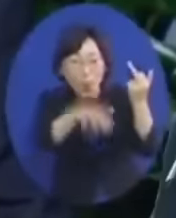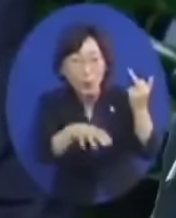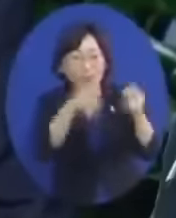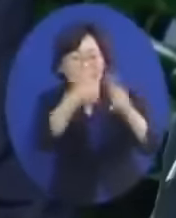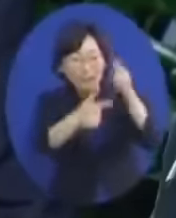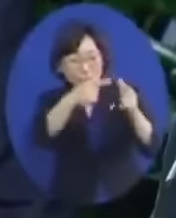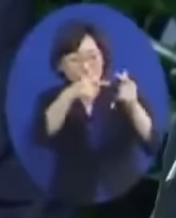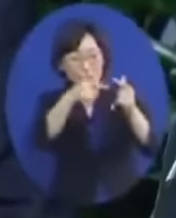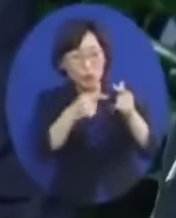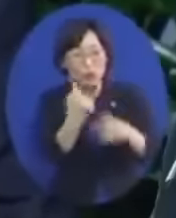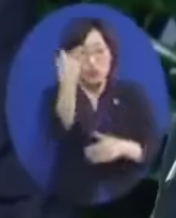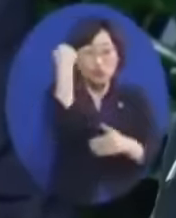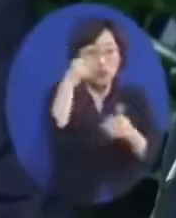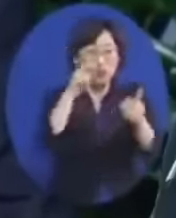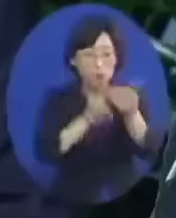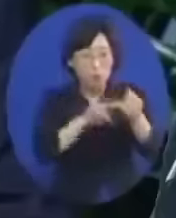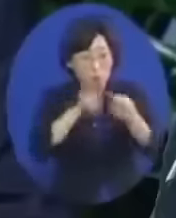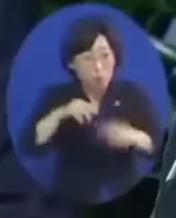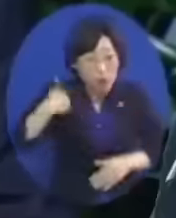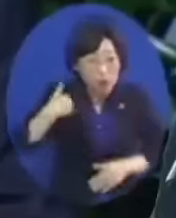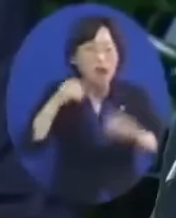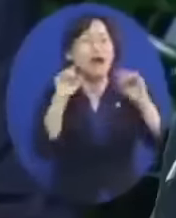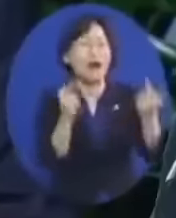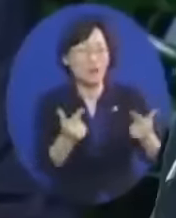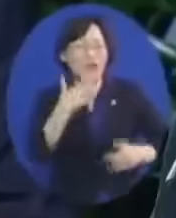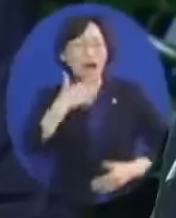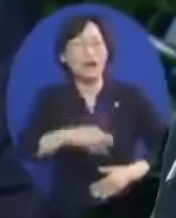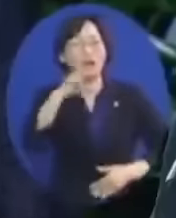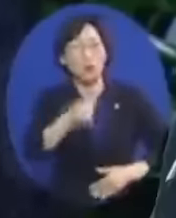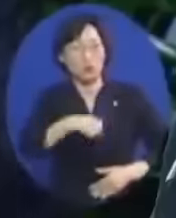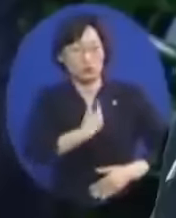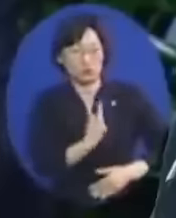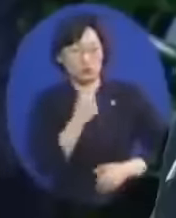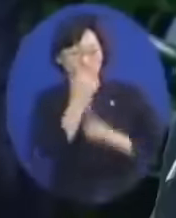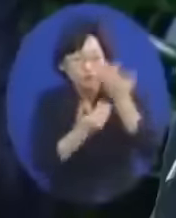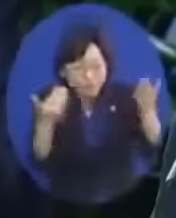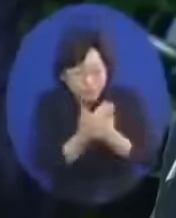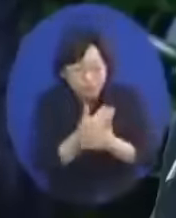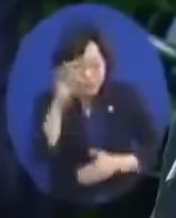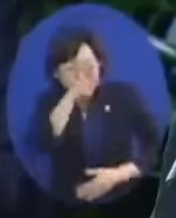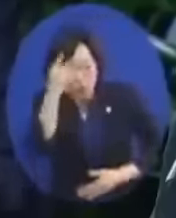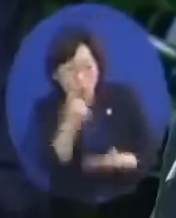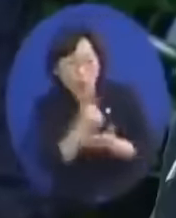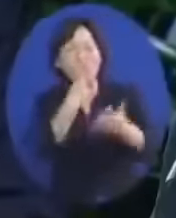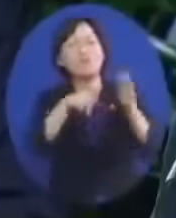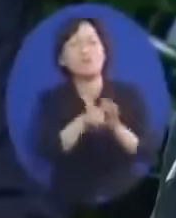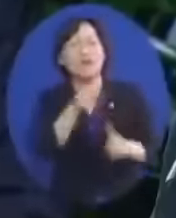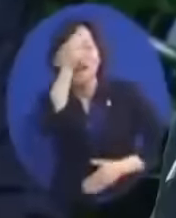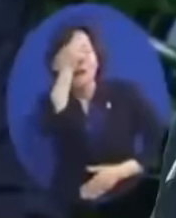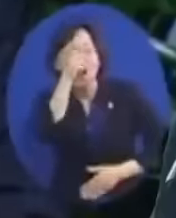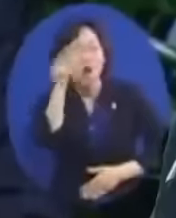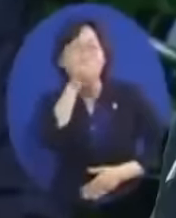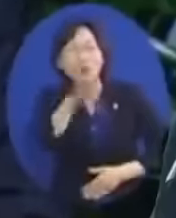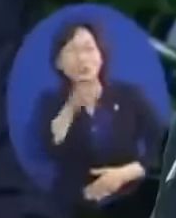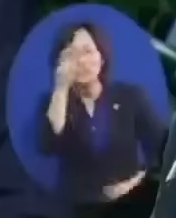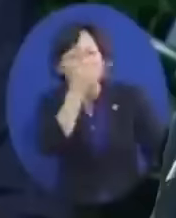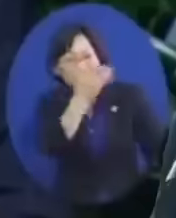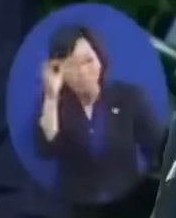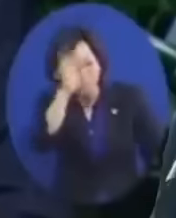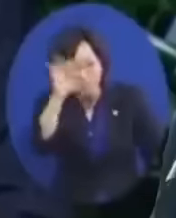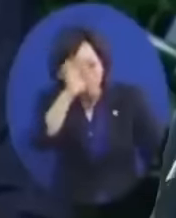몰라서 그렇게 했습니까? 알면서도 스스로 회개하고 나오기 위해서 아담아 어디 있느냐 그 불러시는데